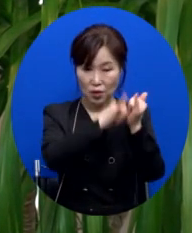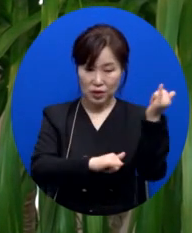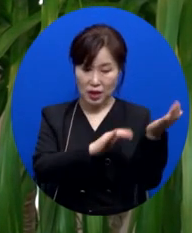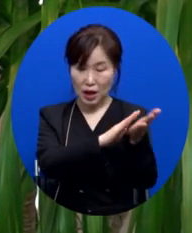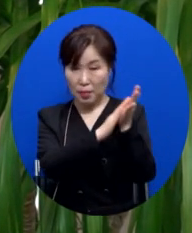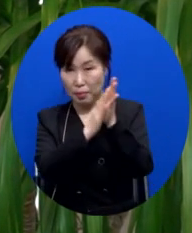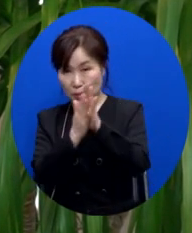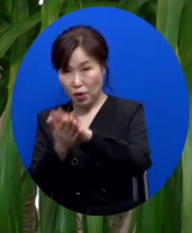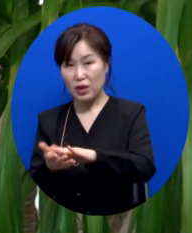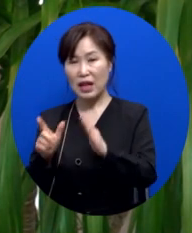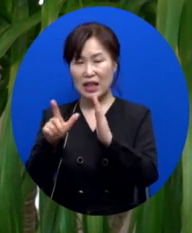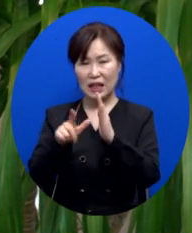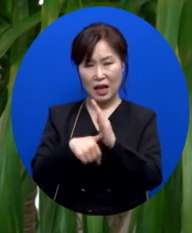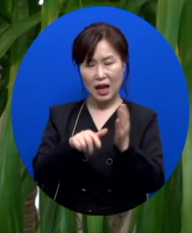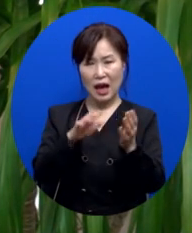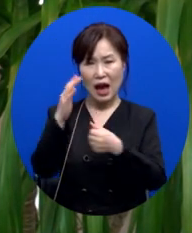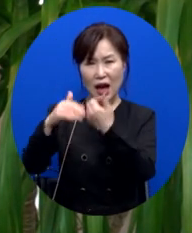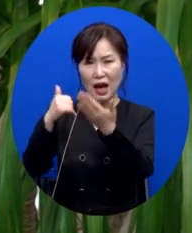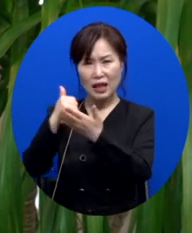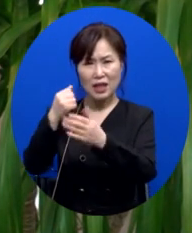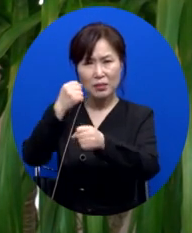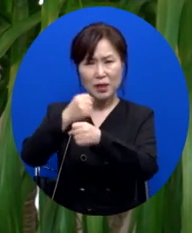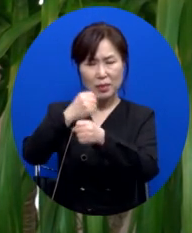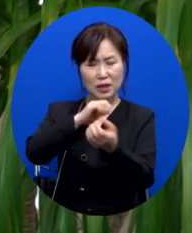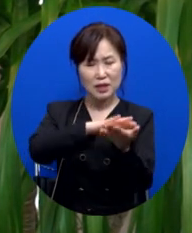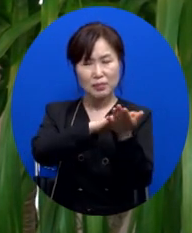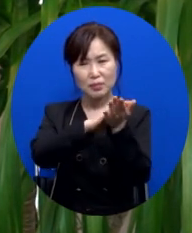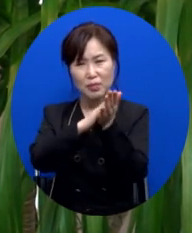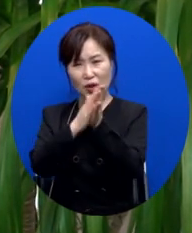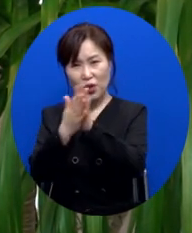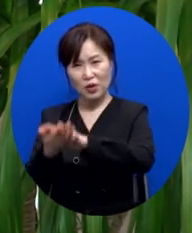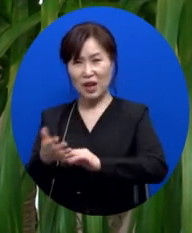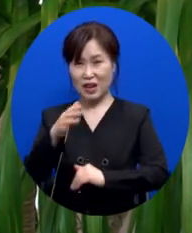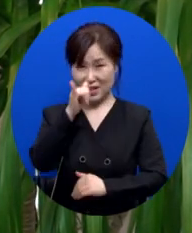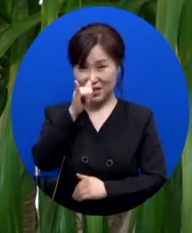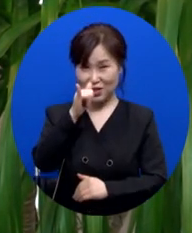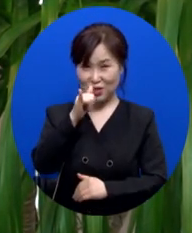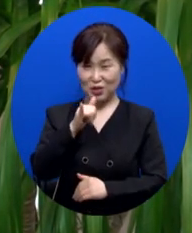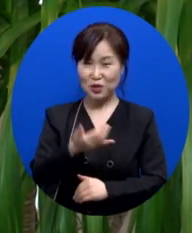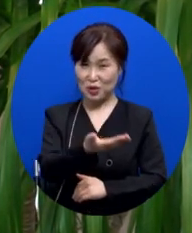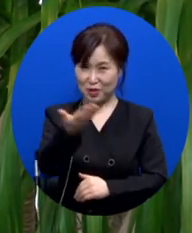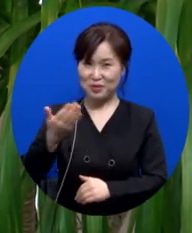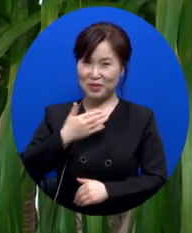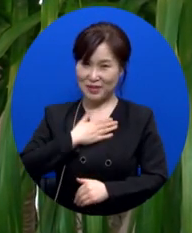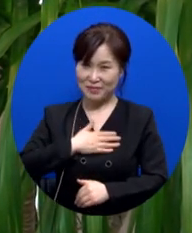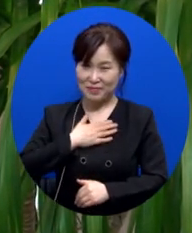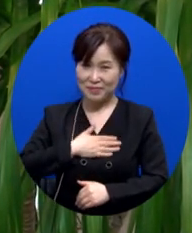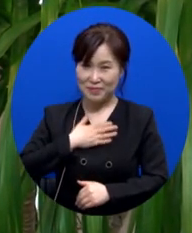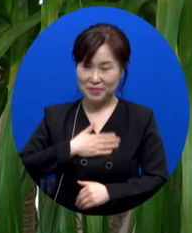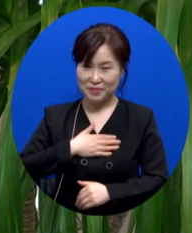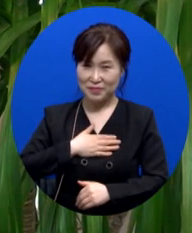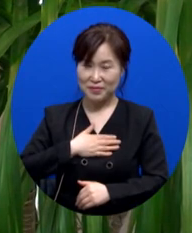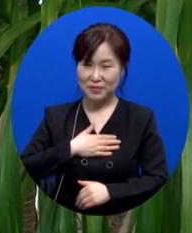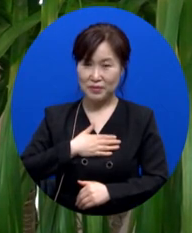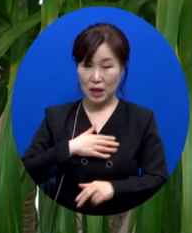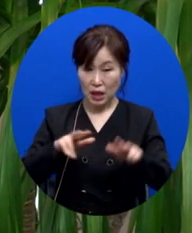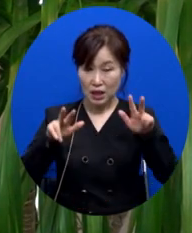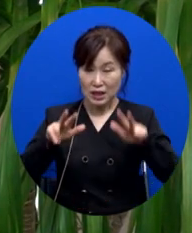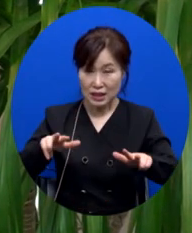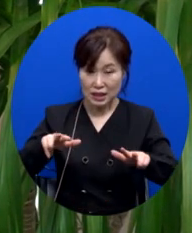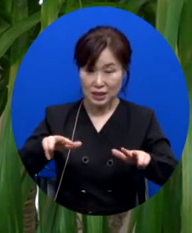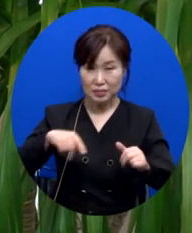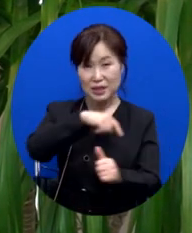만드신 은 전환기가 있었다는 것을 우리는 압니다 그렇다면 지금은 어떤 전환기